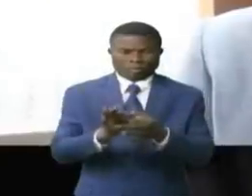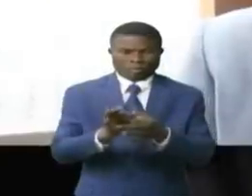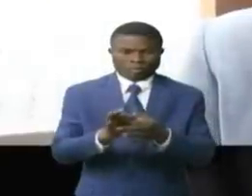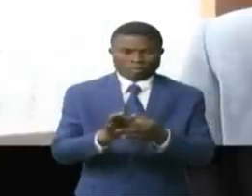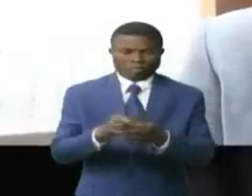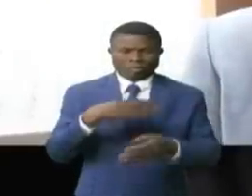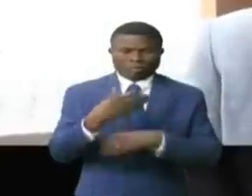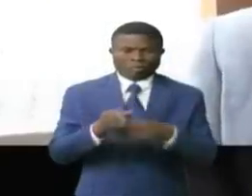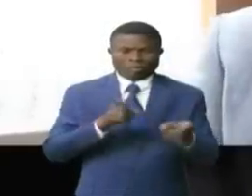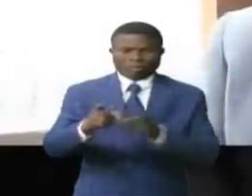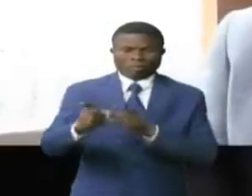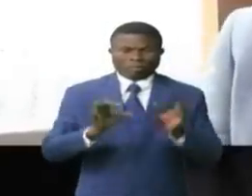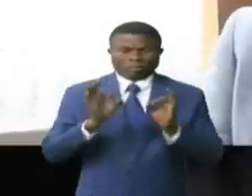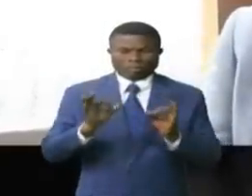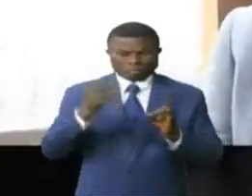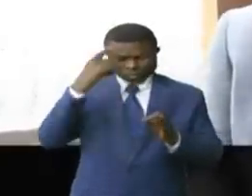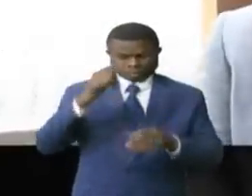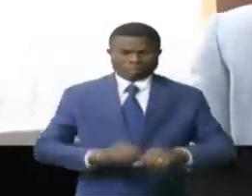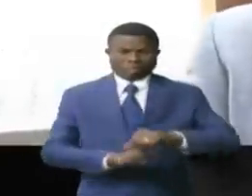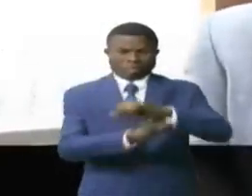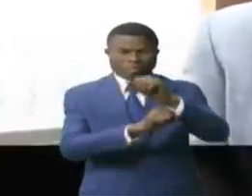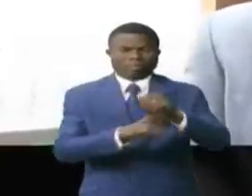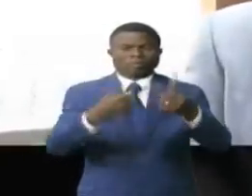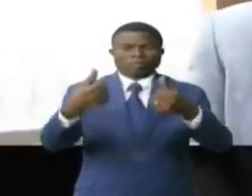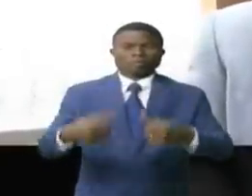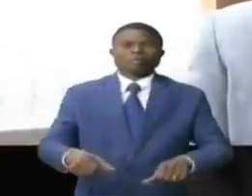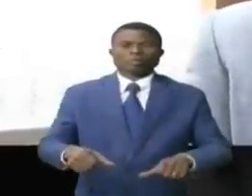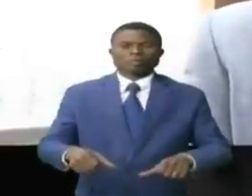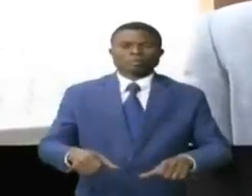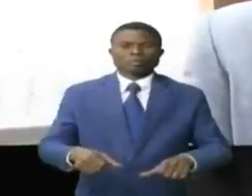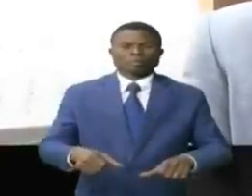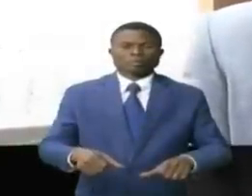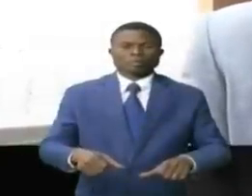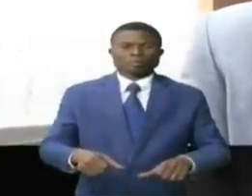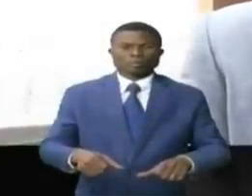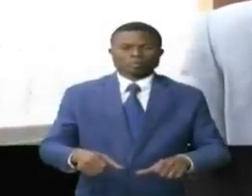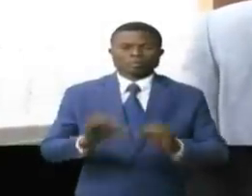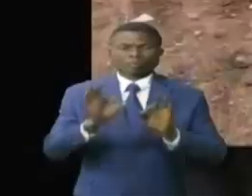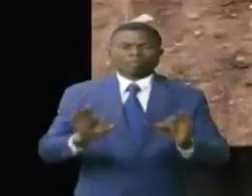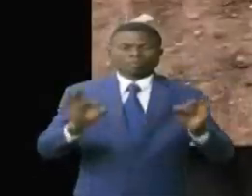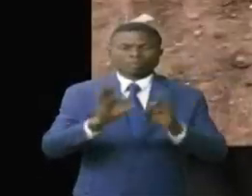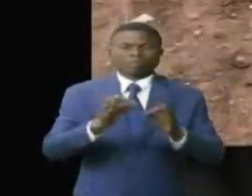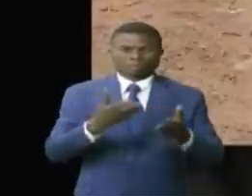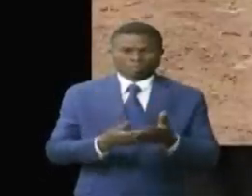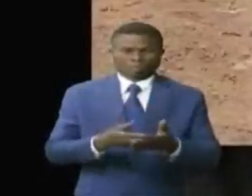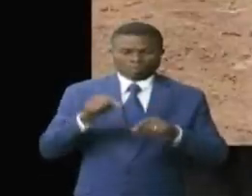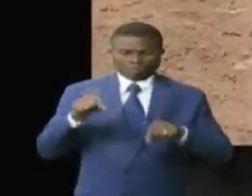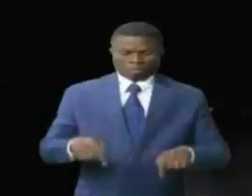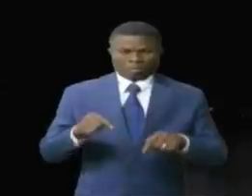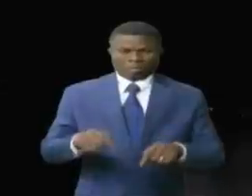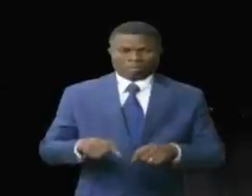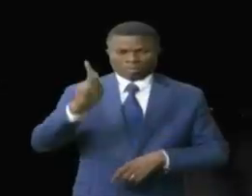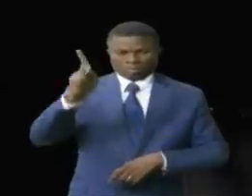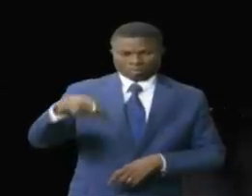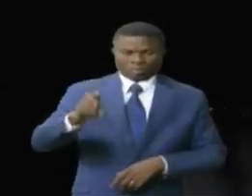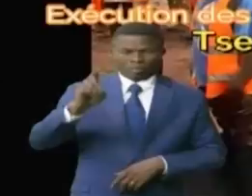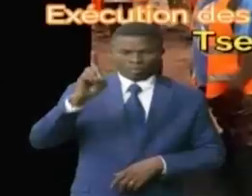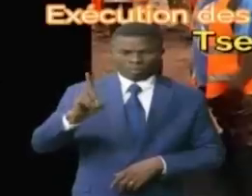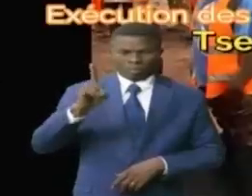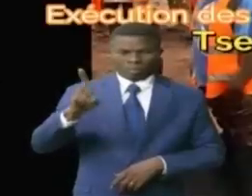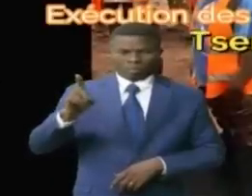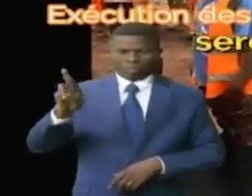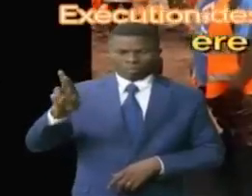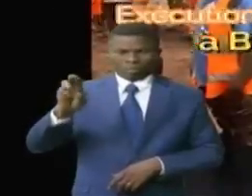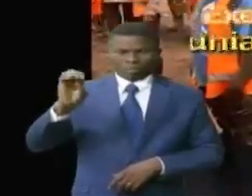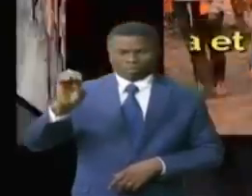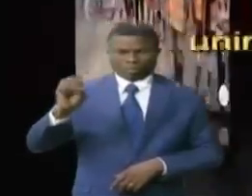réorientation vers l'appui direct au PDDRCS. À ce jour, les PDDRCS comptent